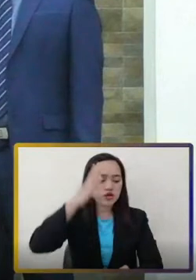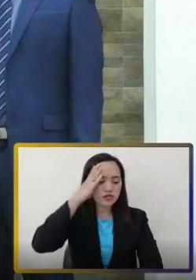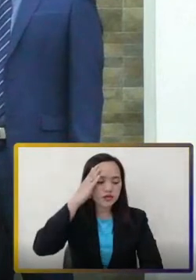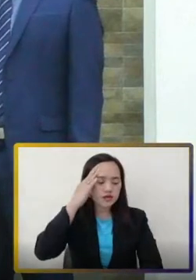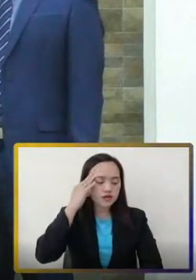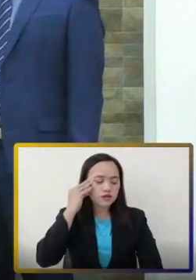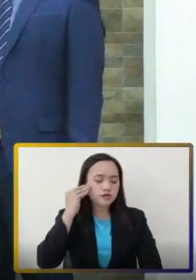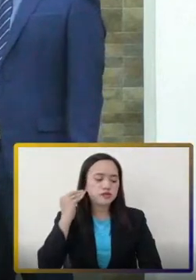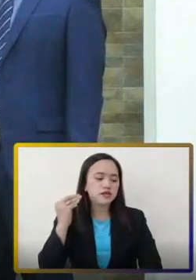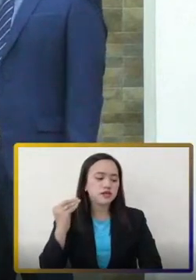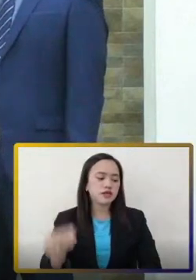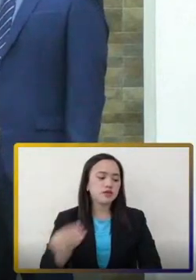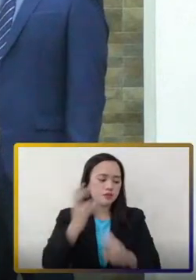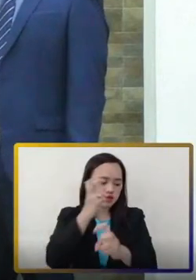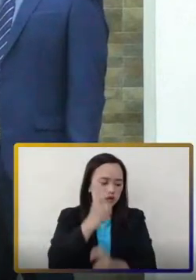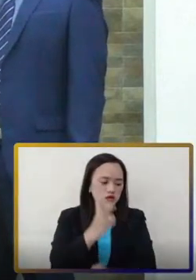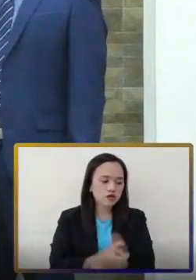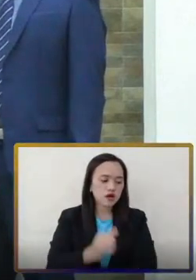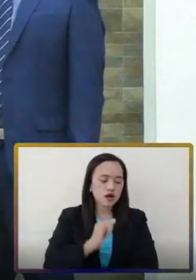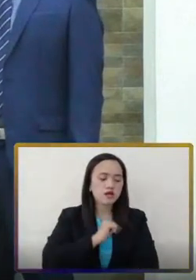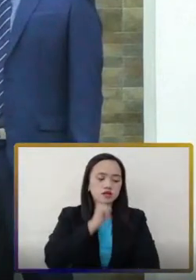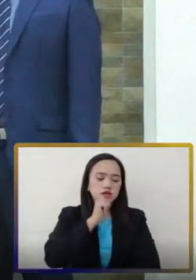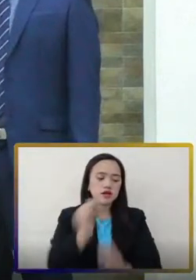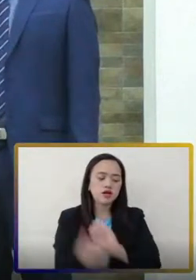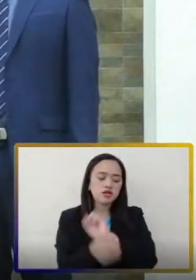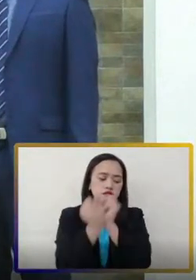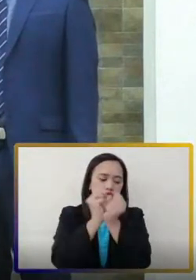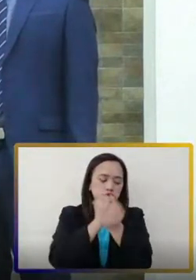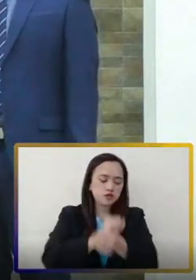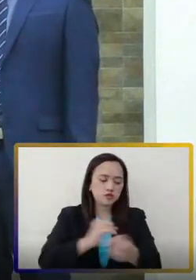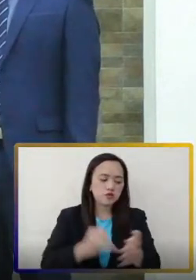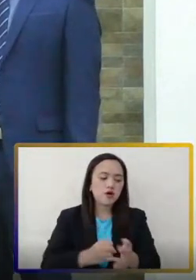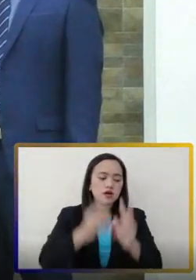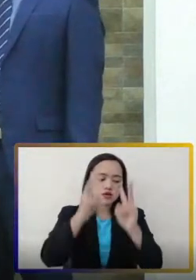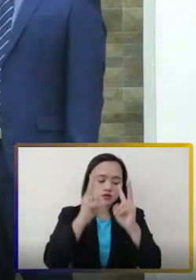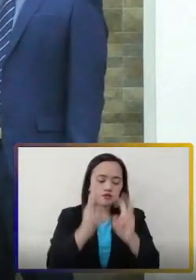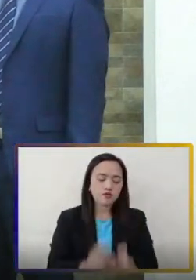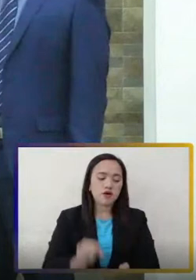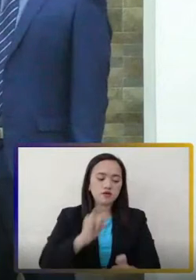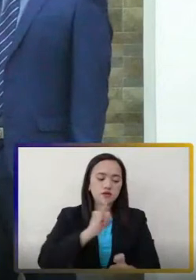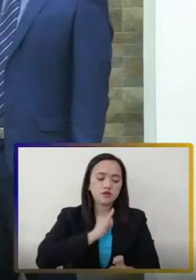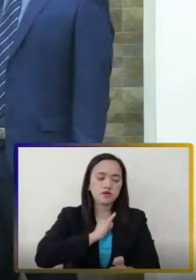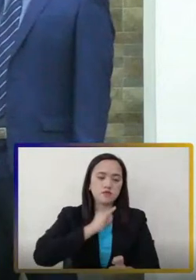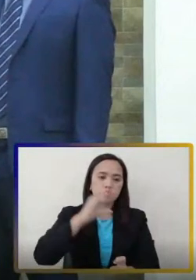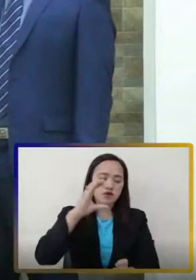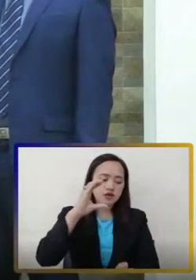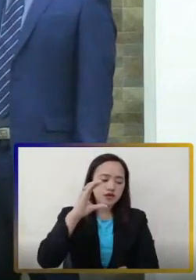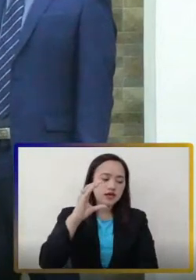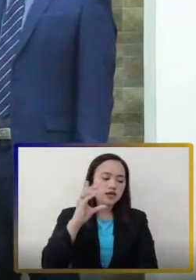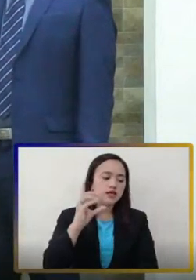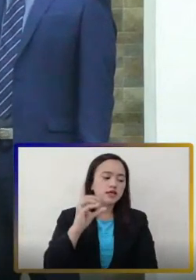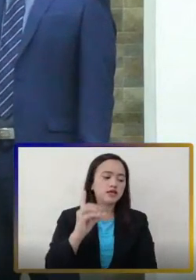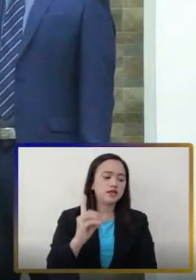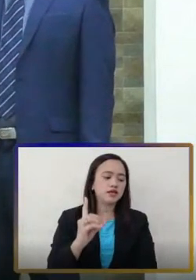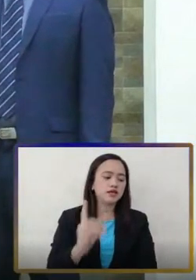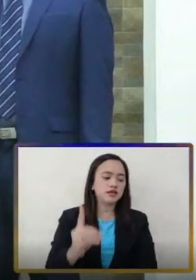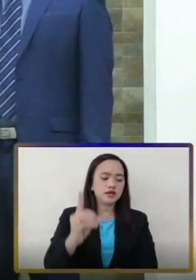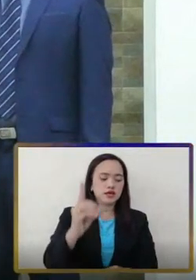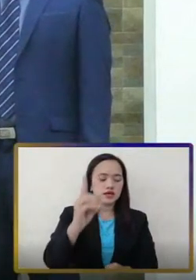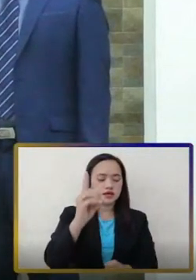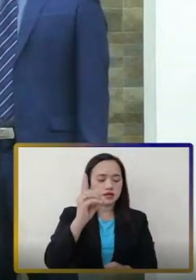ako'y nahirap, ako'y mananalig ng lubos, pagkat lagi